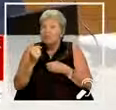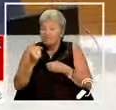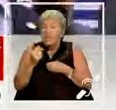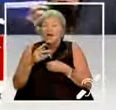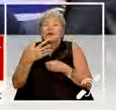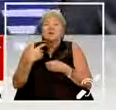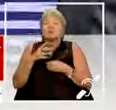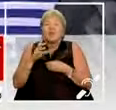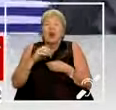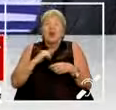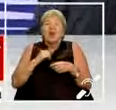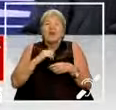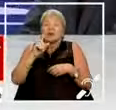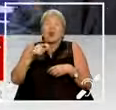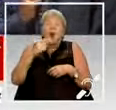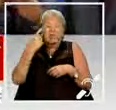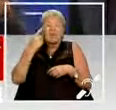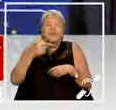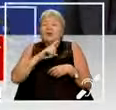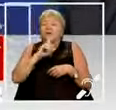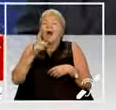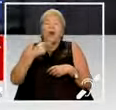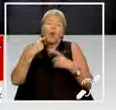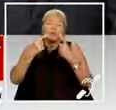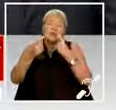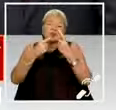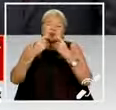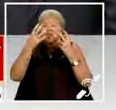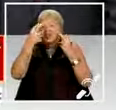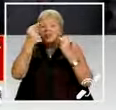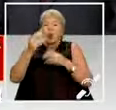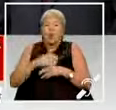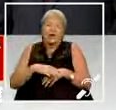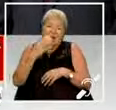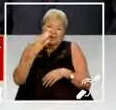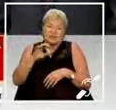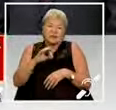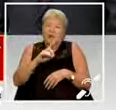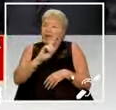discuție diplomatică în aceste zile la Bruxelles să se obțină mai mult.